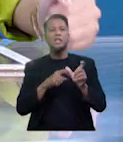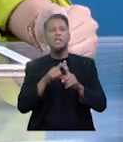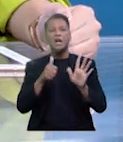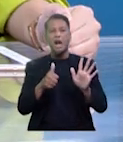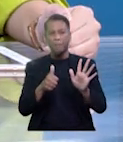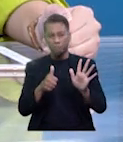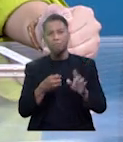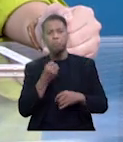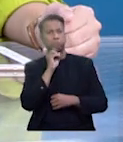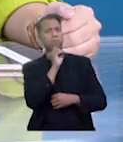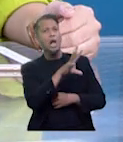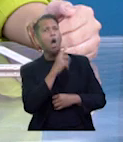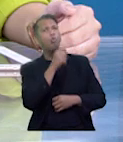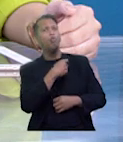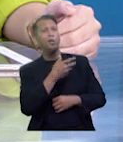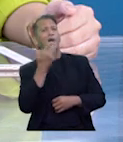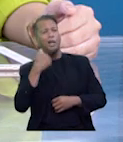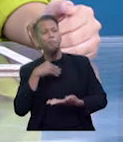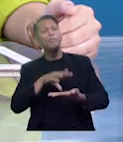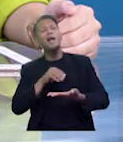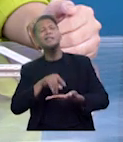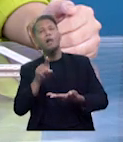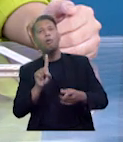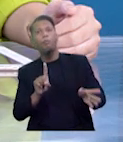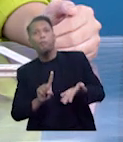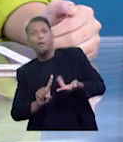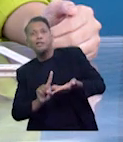SD, mengaku dilecehkan pada saat mengikuti pelajaran.